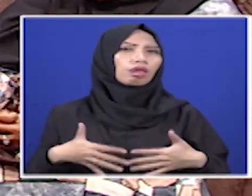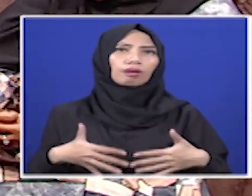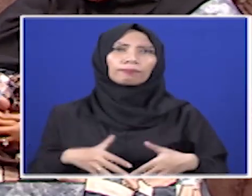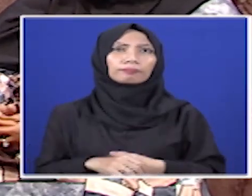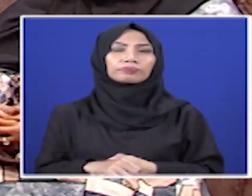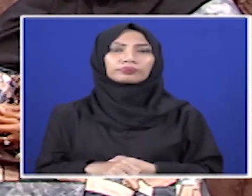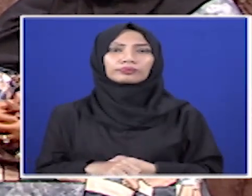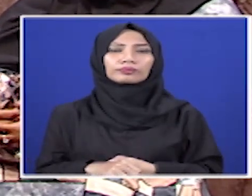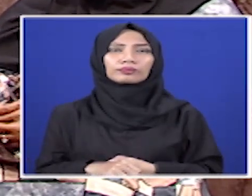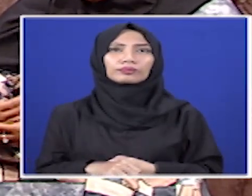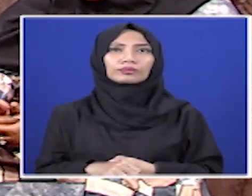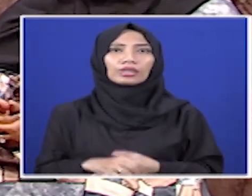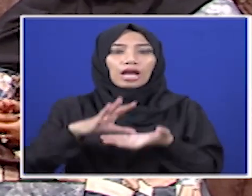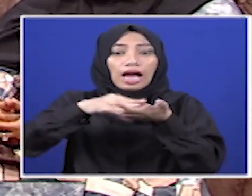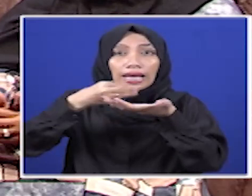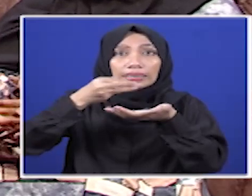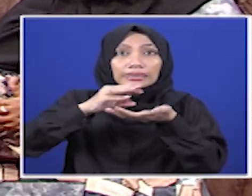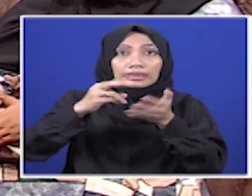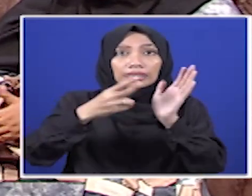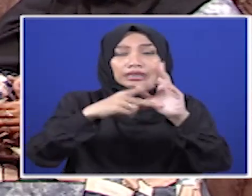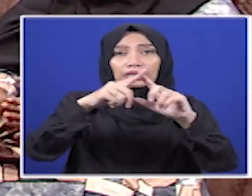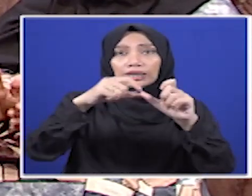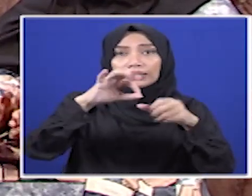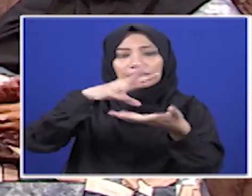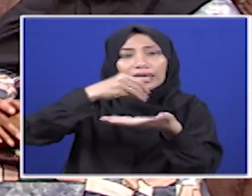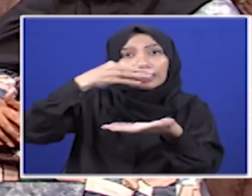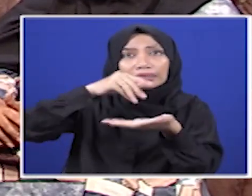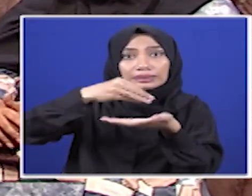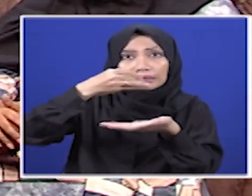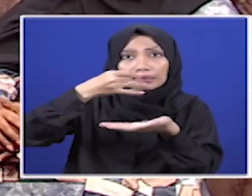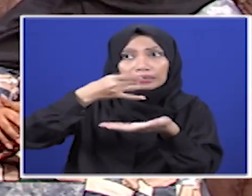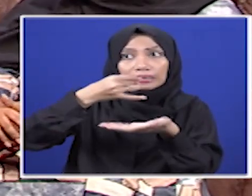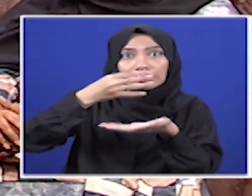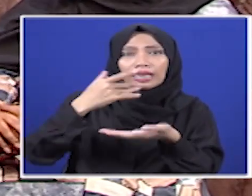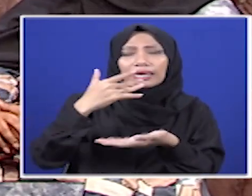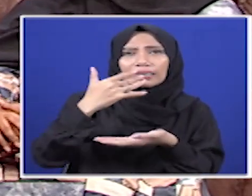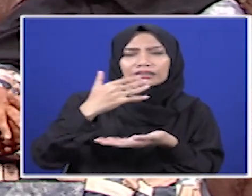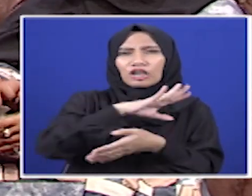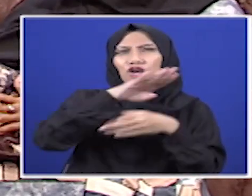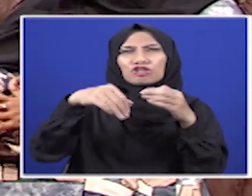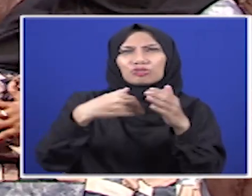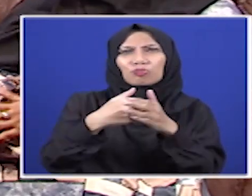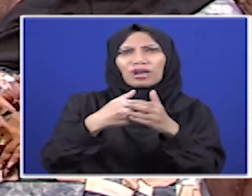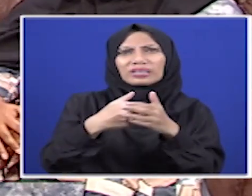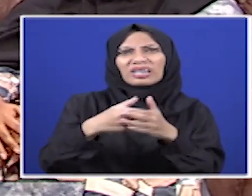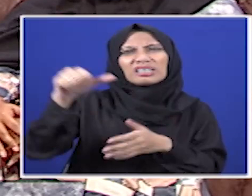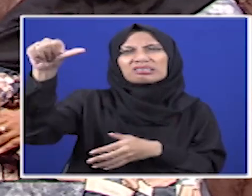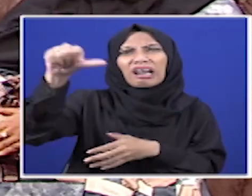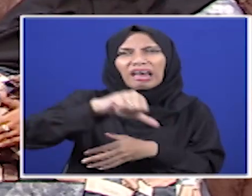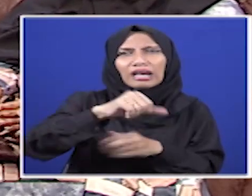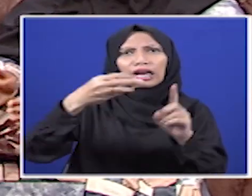nasi yang saya masak dari rumah ke warung itu basi padahal dari rumah bagus